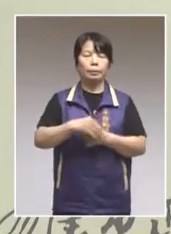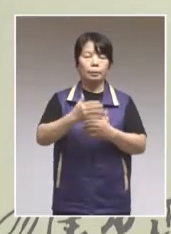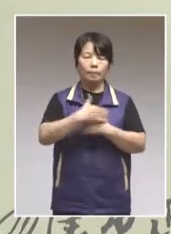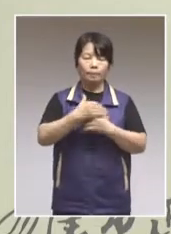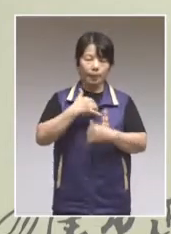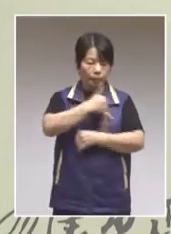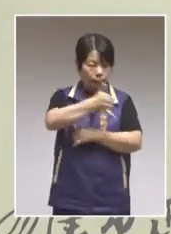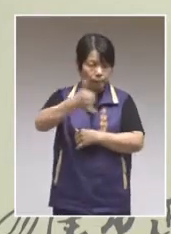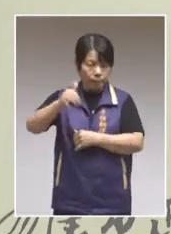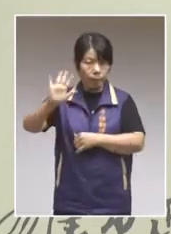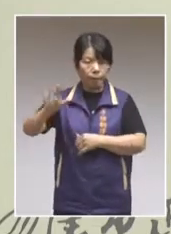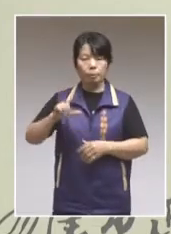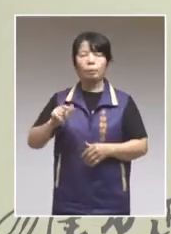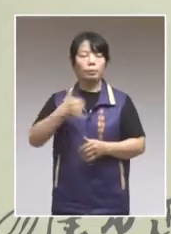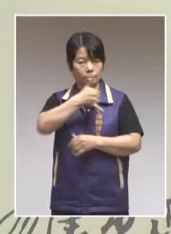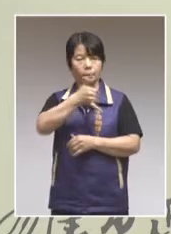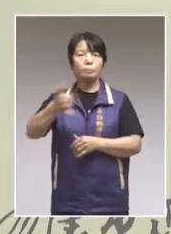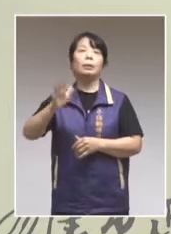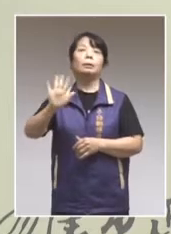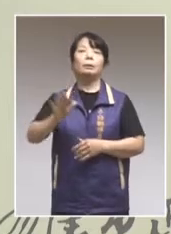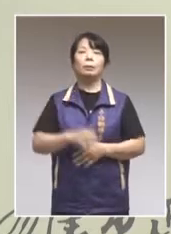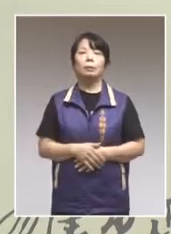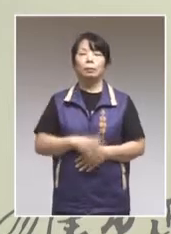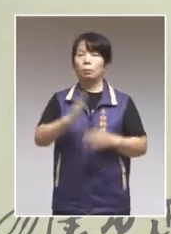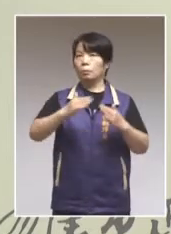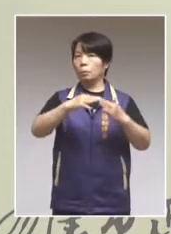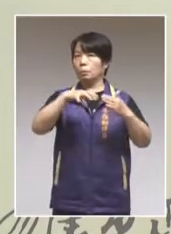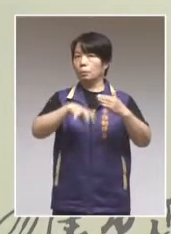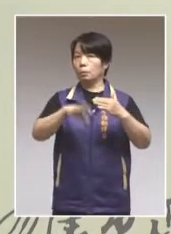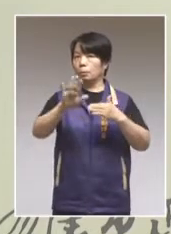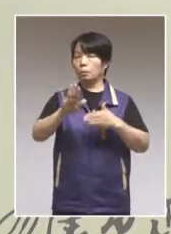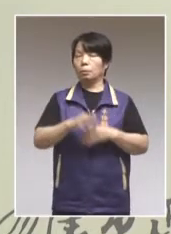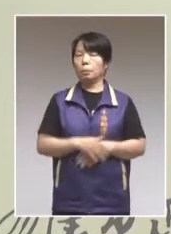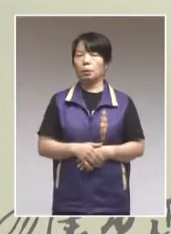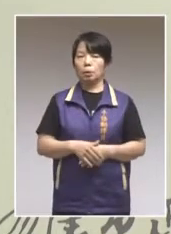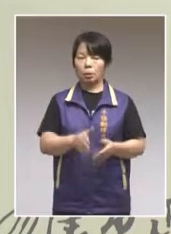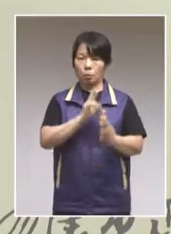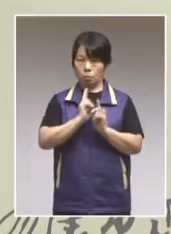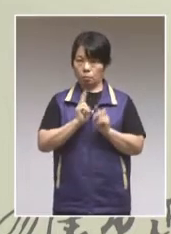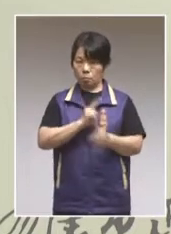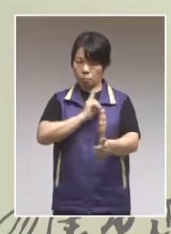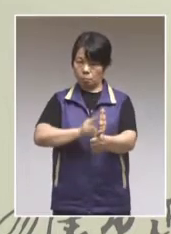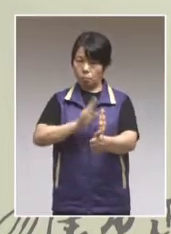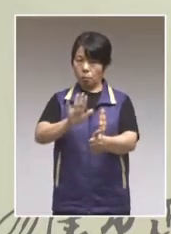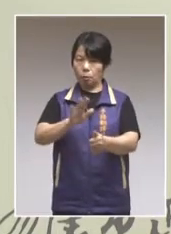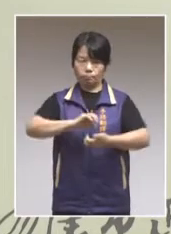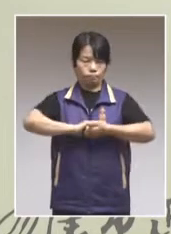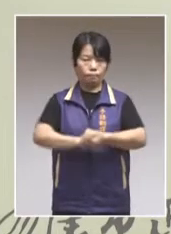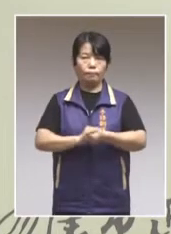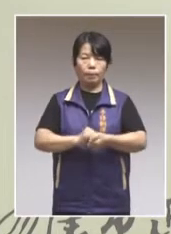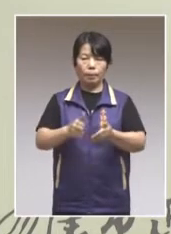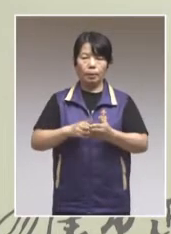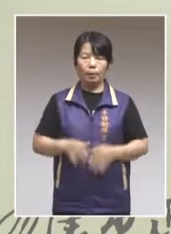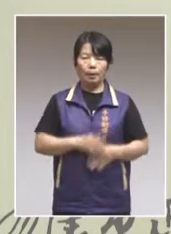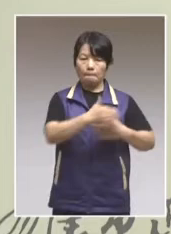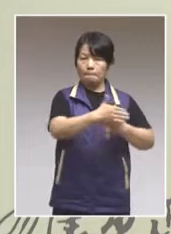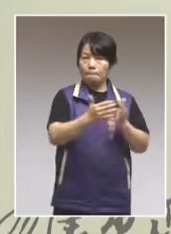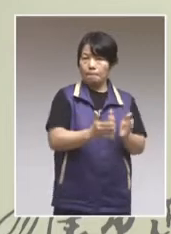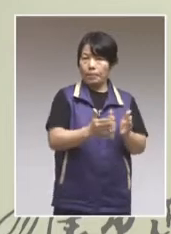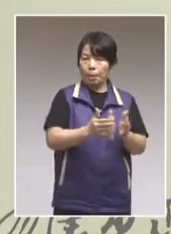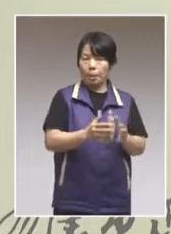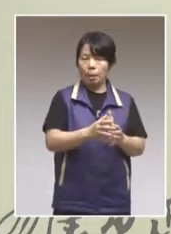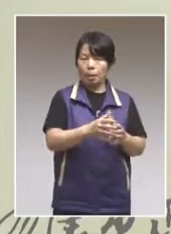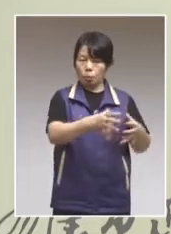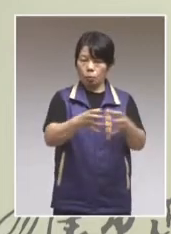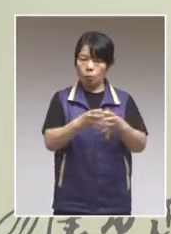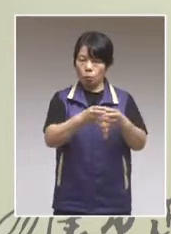那个老师也在打电话但是那学校我们也会要求务必在每个班群的群